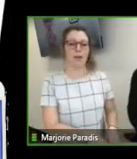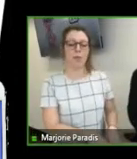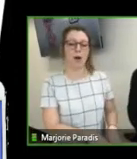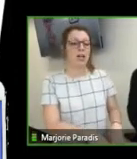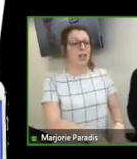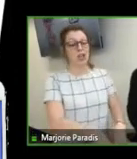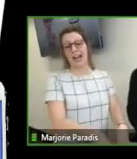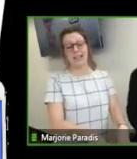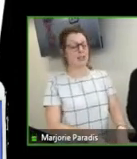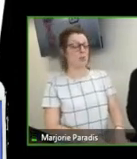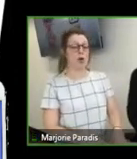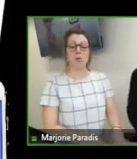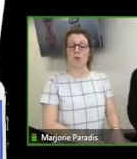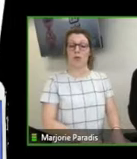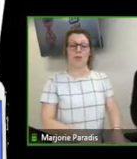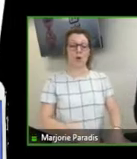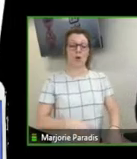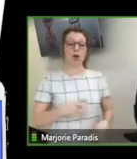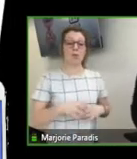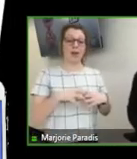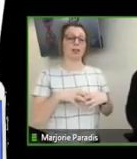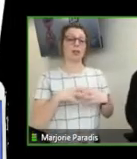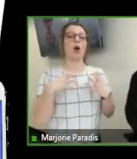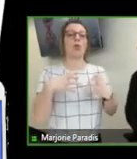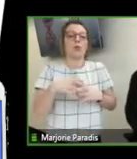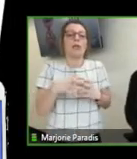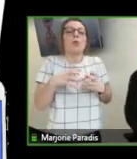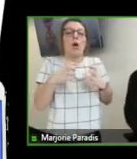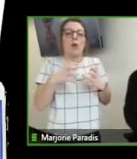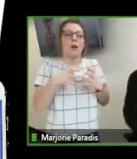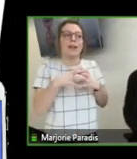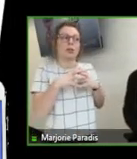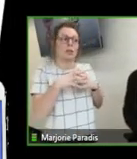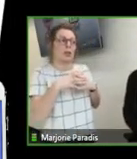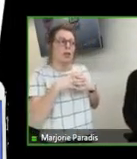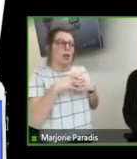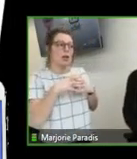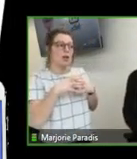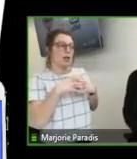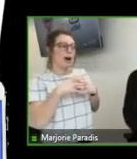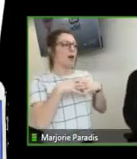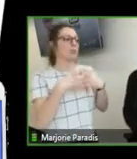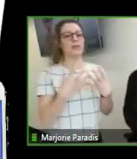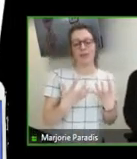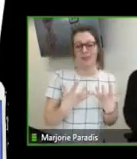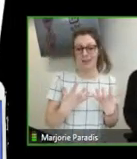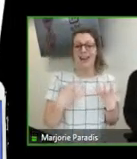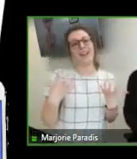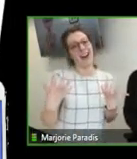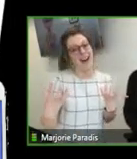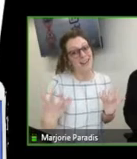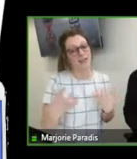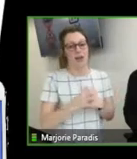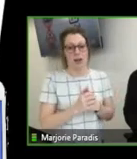que parfois le racisme ou l'homophobie, vont comme être gonflés ou être amplifiés